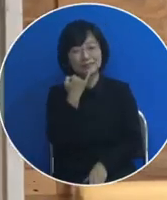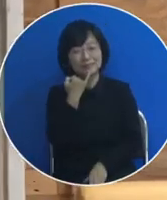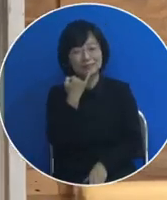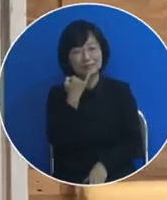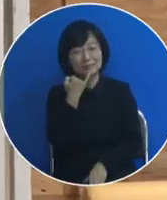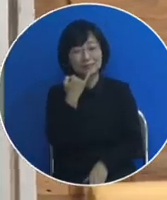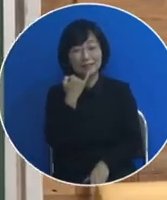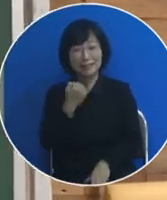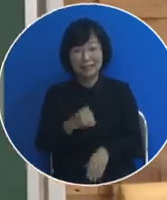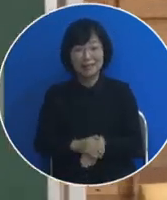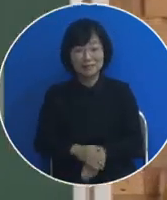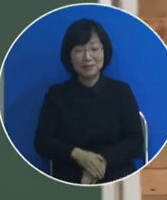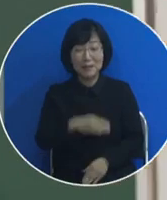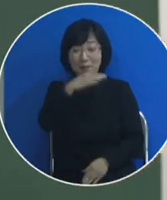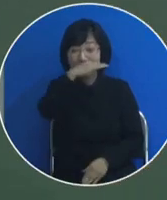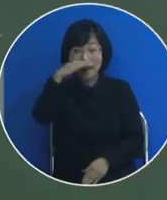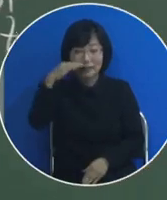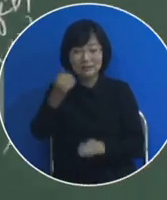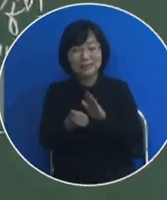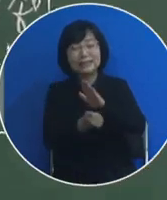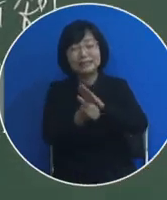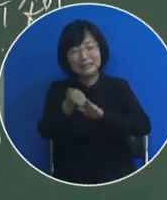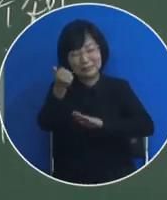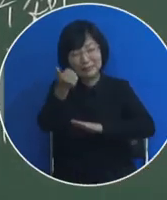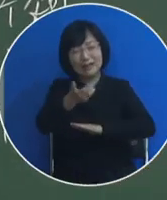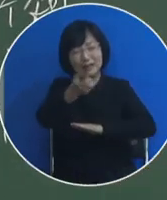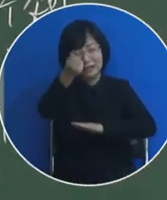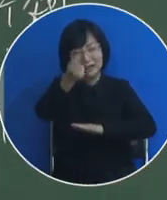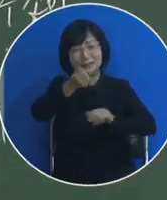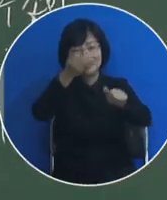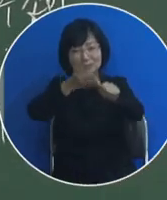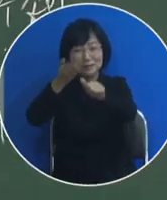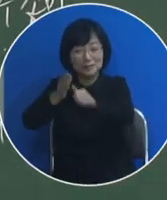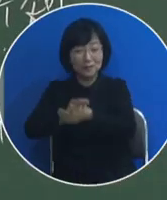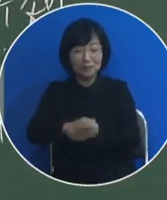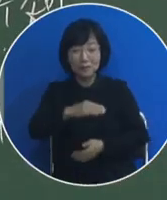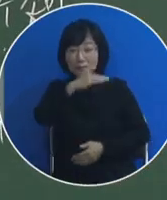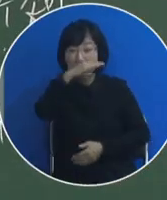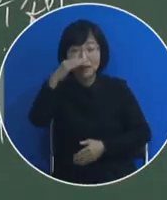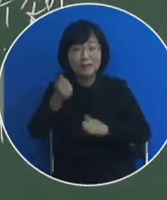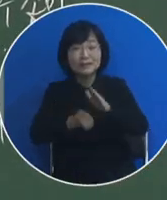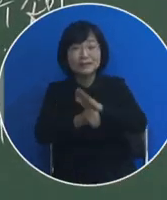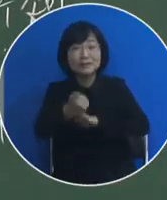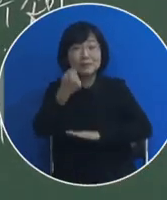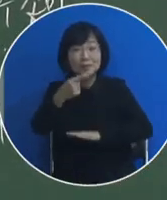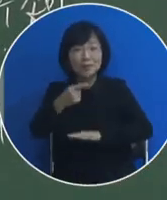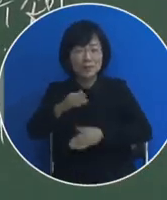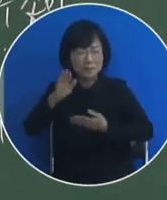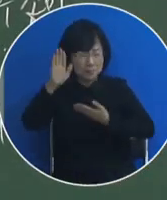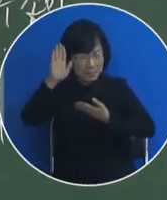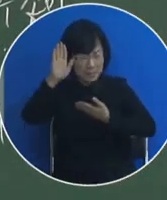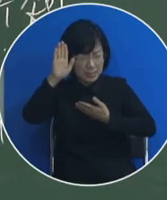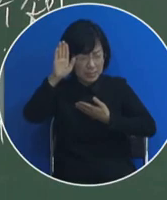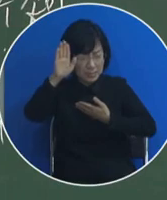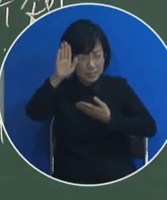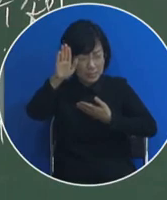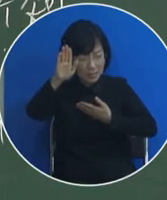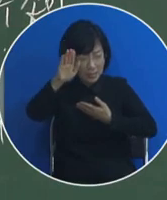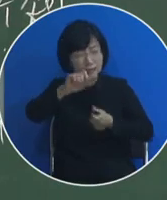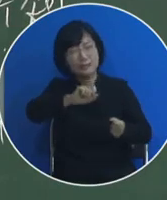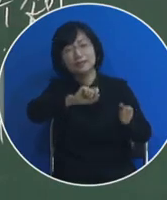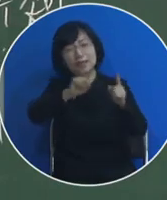올바른 희망을 가지고 있어요. Have correct hope. 그 올바른 희망이 뭡니까? Then what do you mean by correct 이게 hope? 미래 살리는 길입니다. This is the way to save the